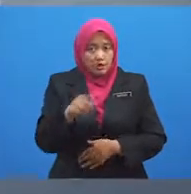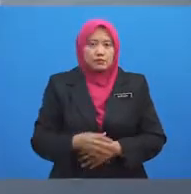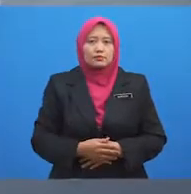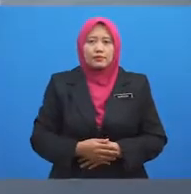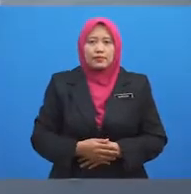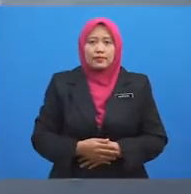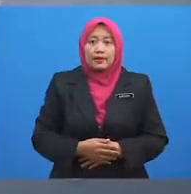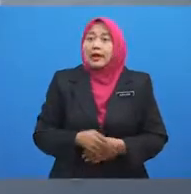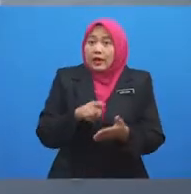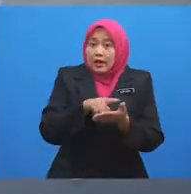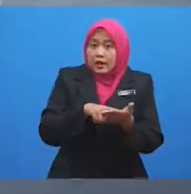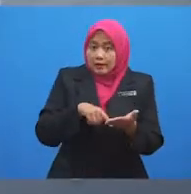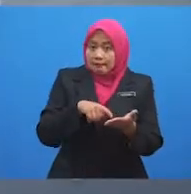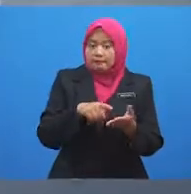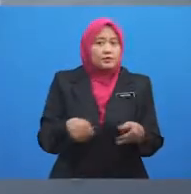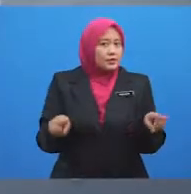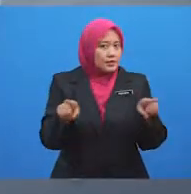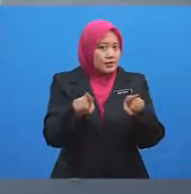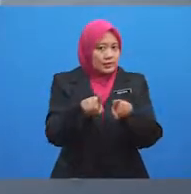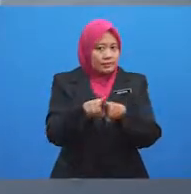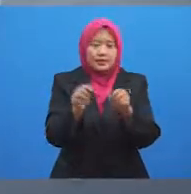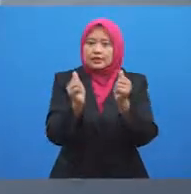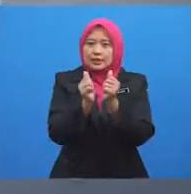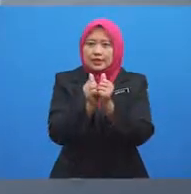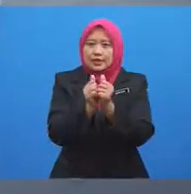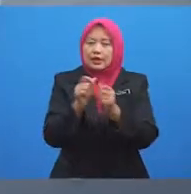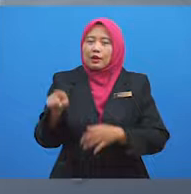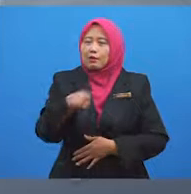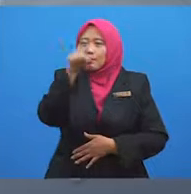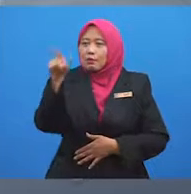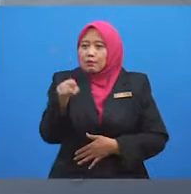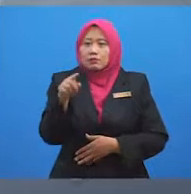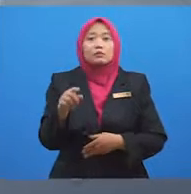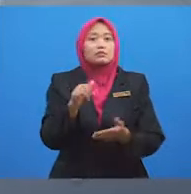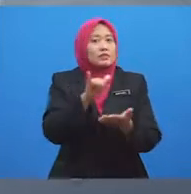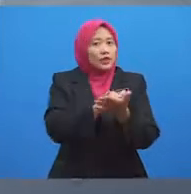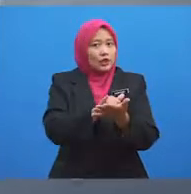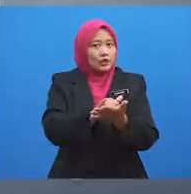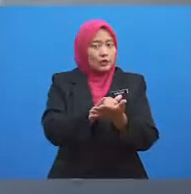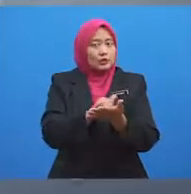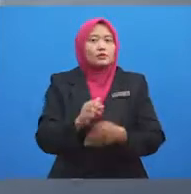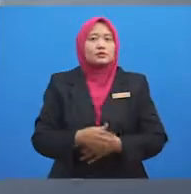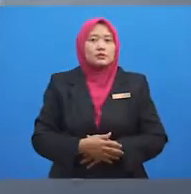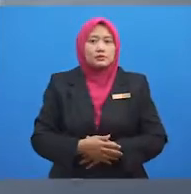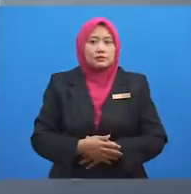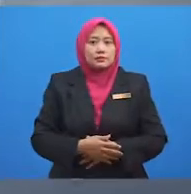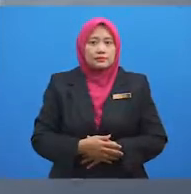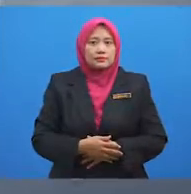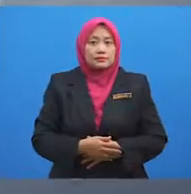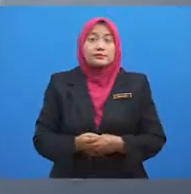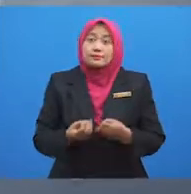Apakah persamaan yang dapat murid-murid perhatikan pada kedua-dua bola ini?